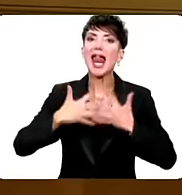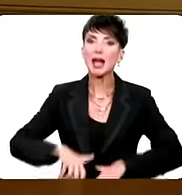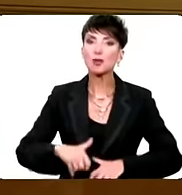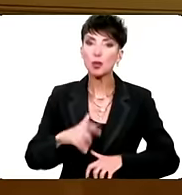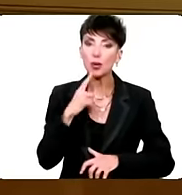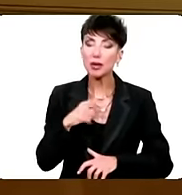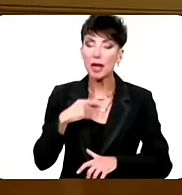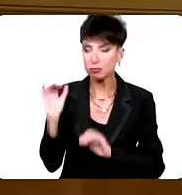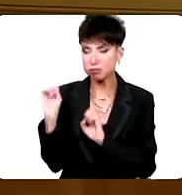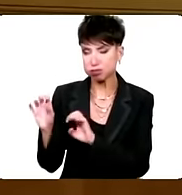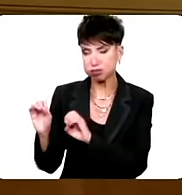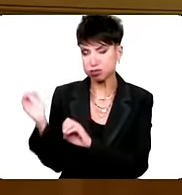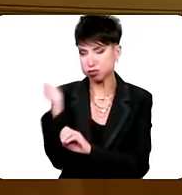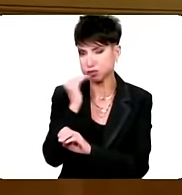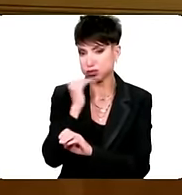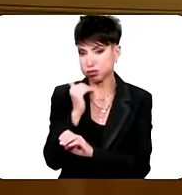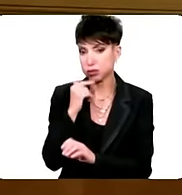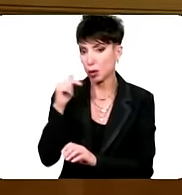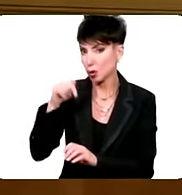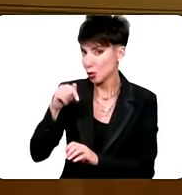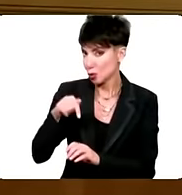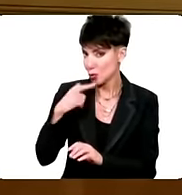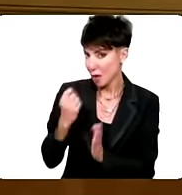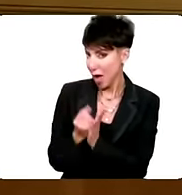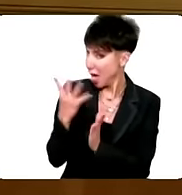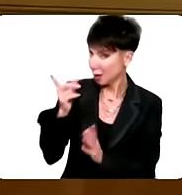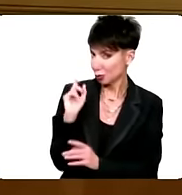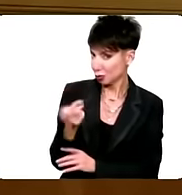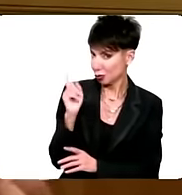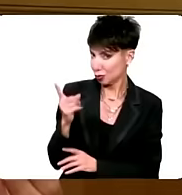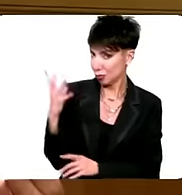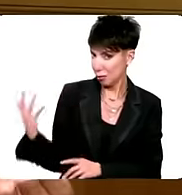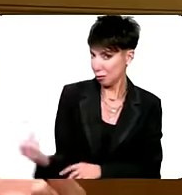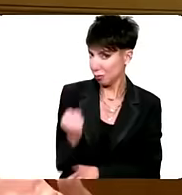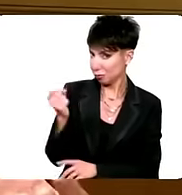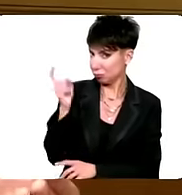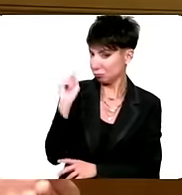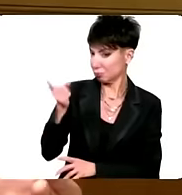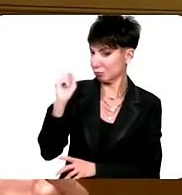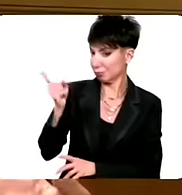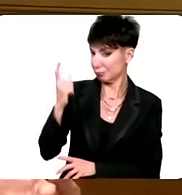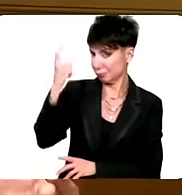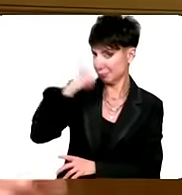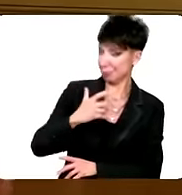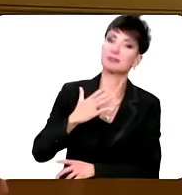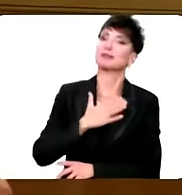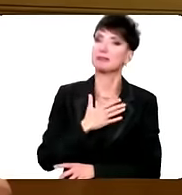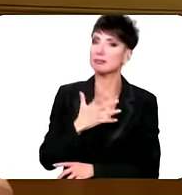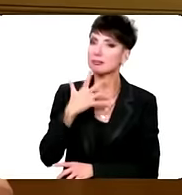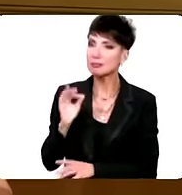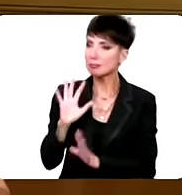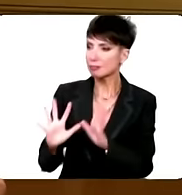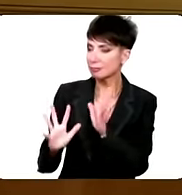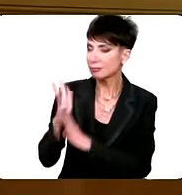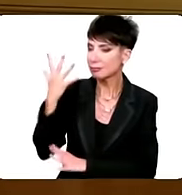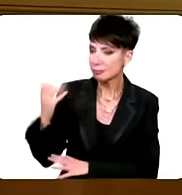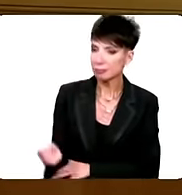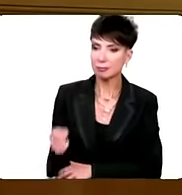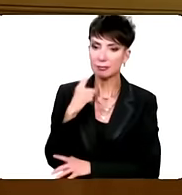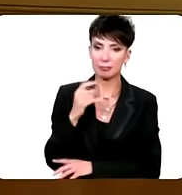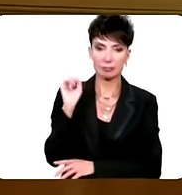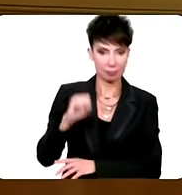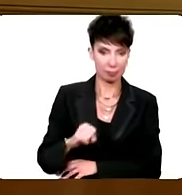νέοι, και θα αξιολογηθούν αυτή τη φορά πιο αυστηρά και από εμένα για τις επιδόσεις τους και θα επιδιώξω